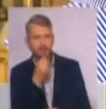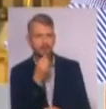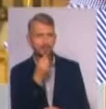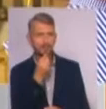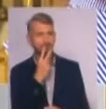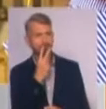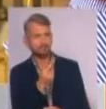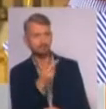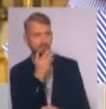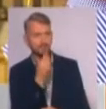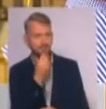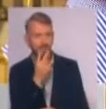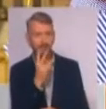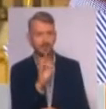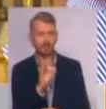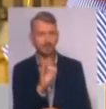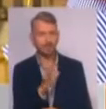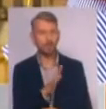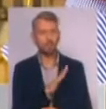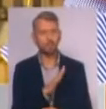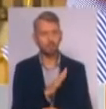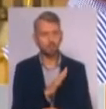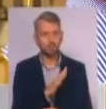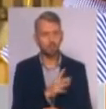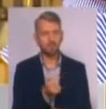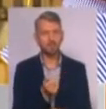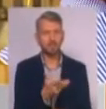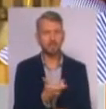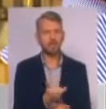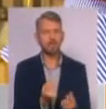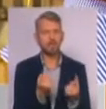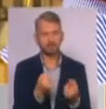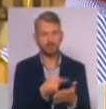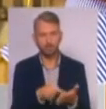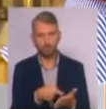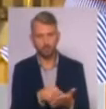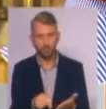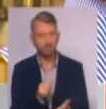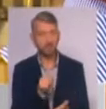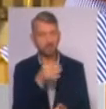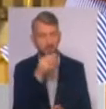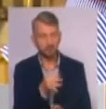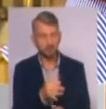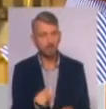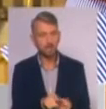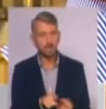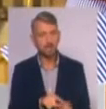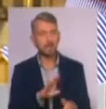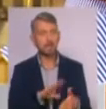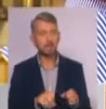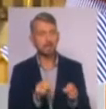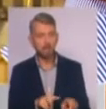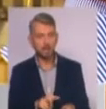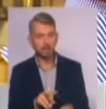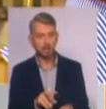але було декілька важливих, суттєвих зауважень, і він зазначив, що все ж таки безпека, і